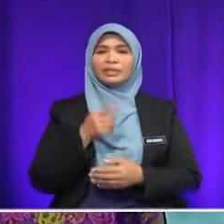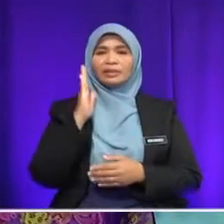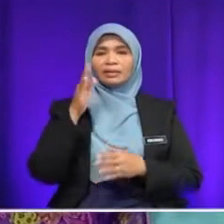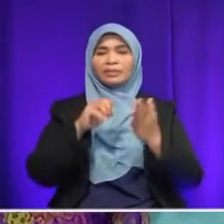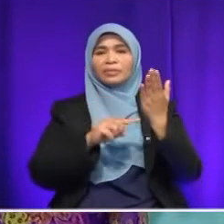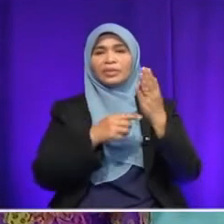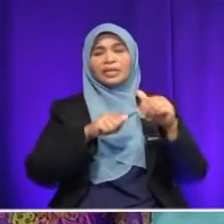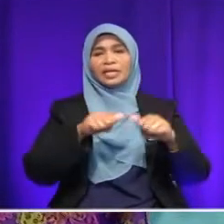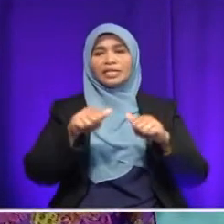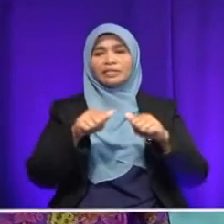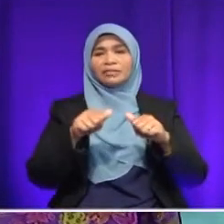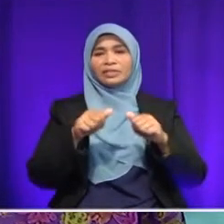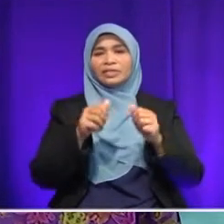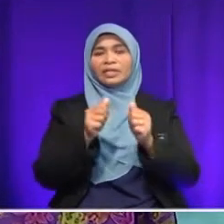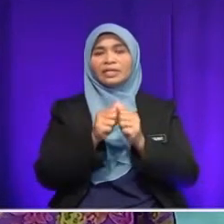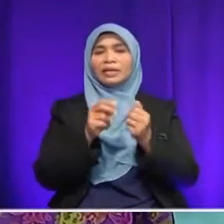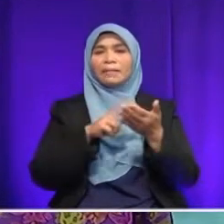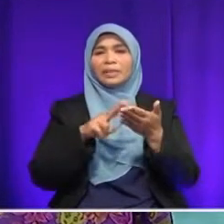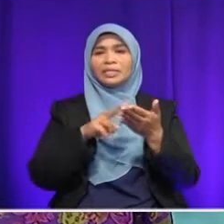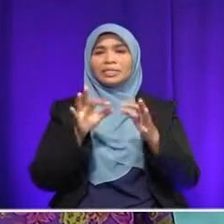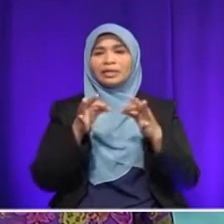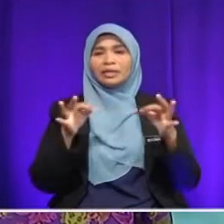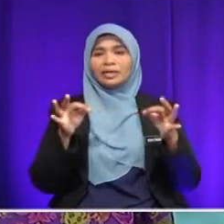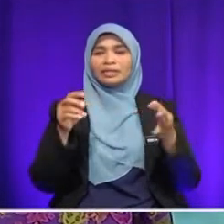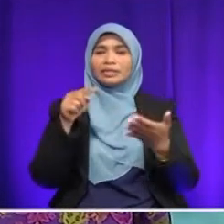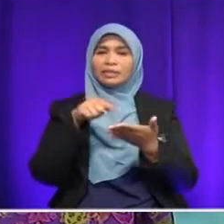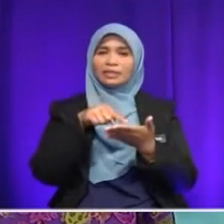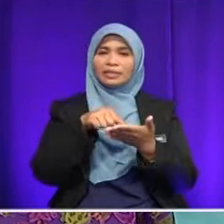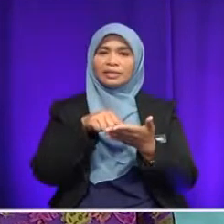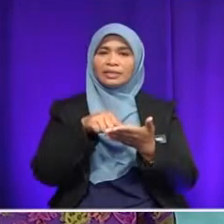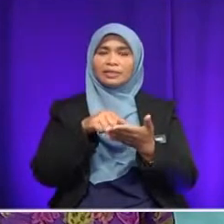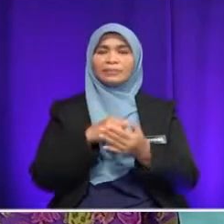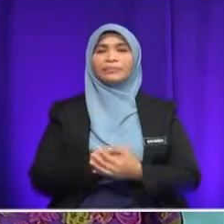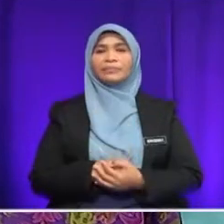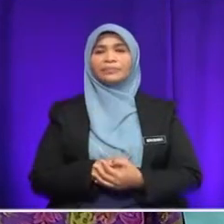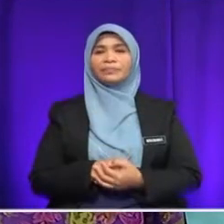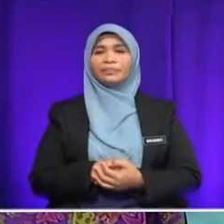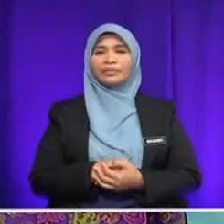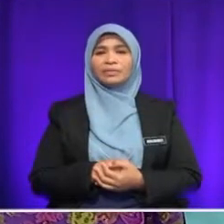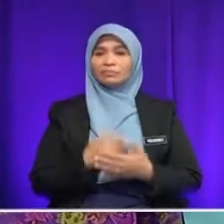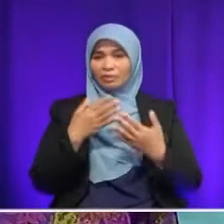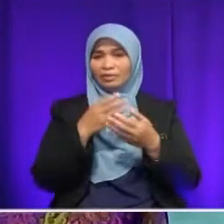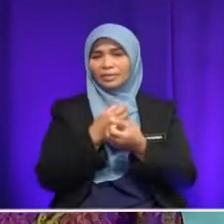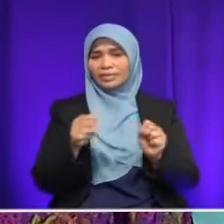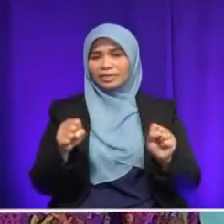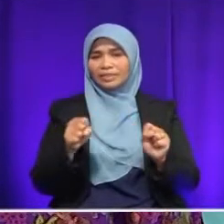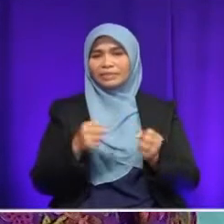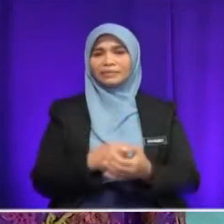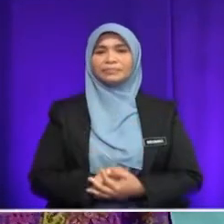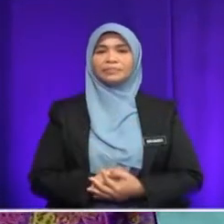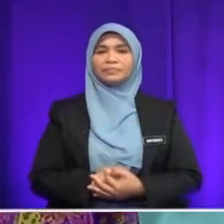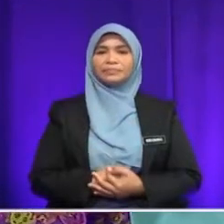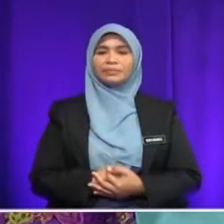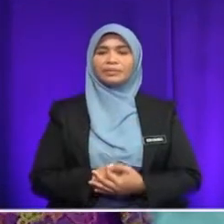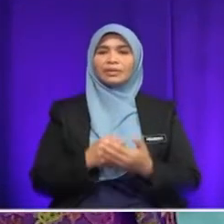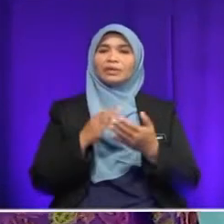kita dengan membaca dahulu potongan ayat Surah Al-An'am ayat 70. Okey, dah bersedia ya?